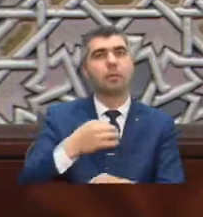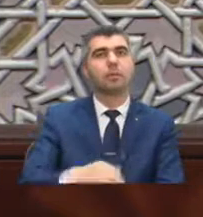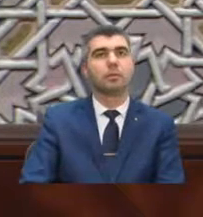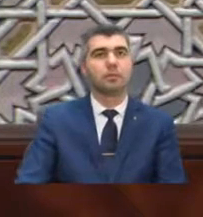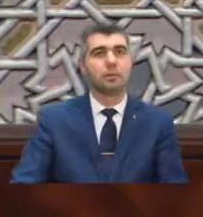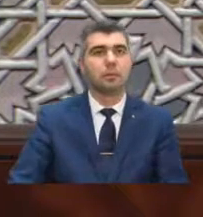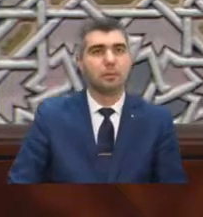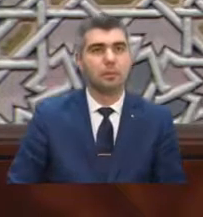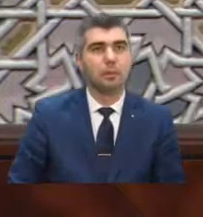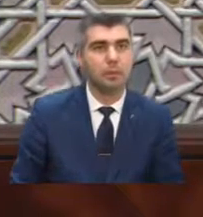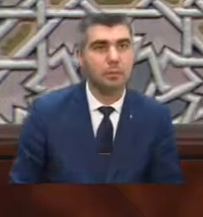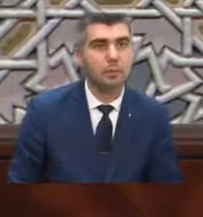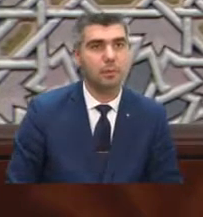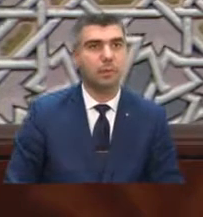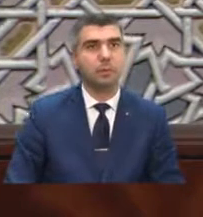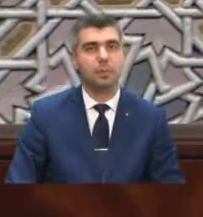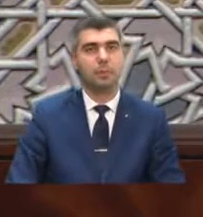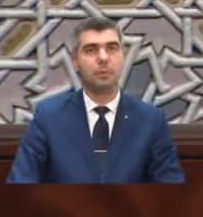التعقيبات.